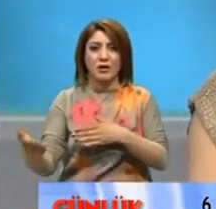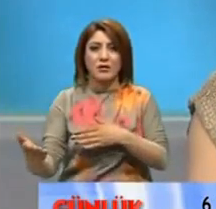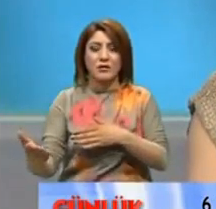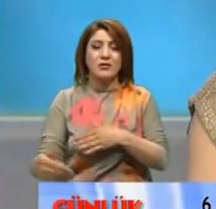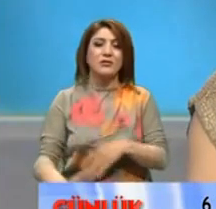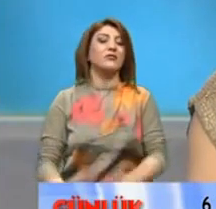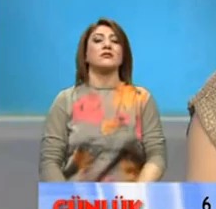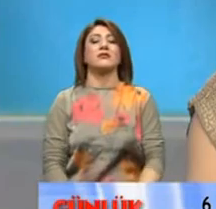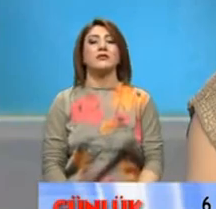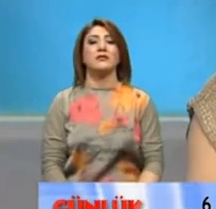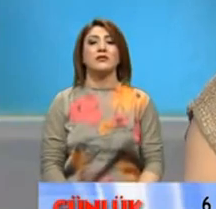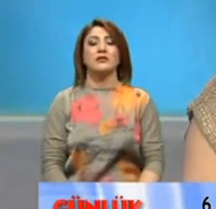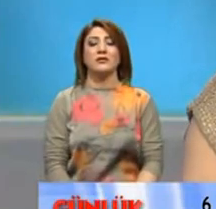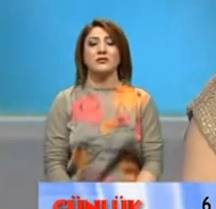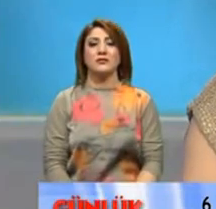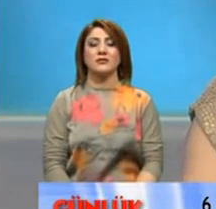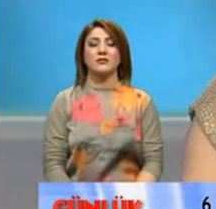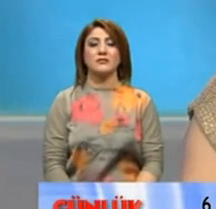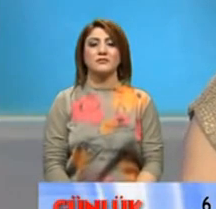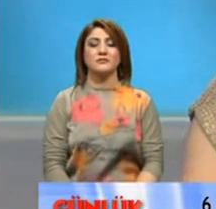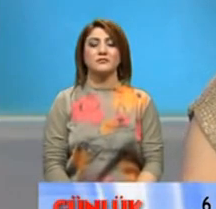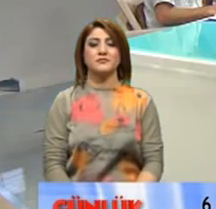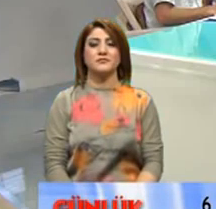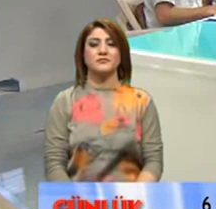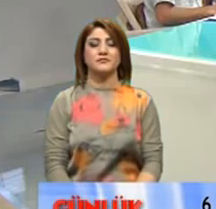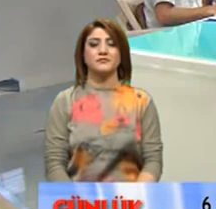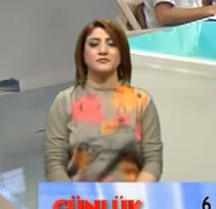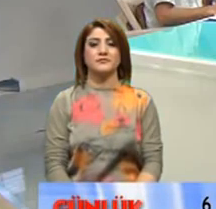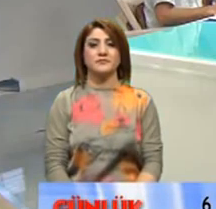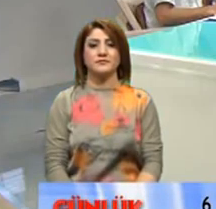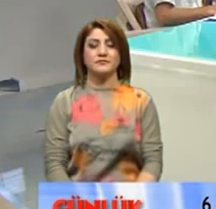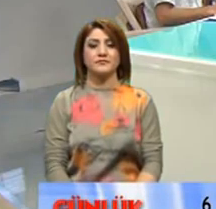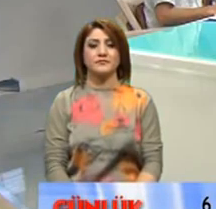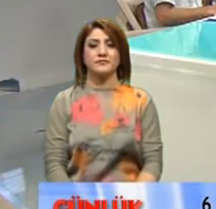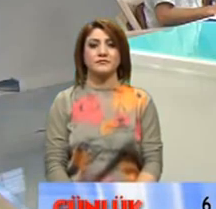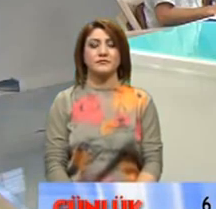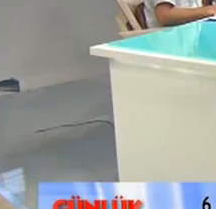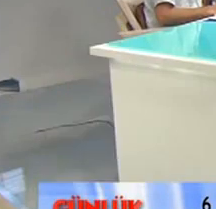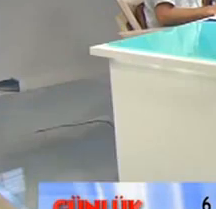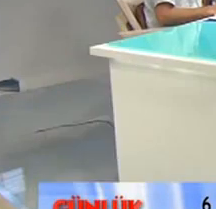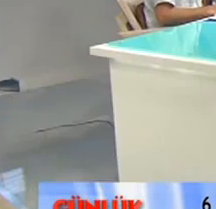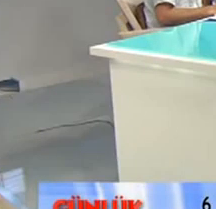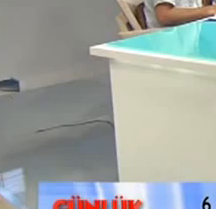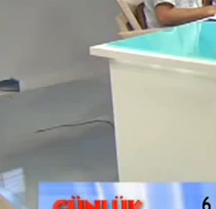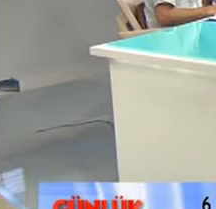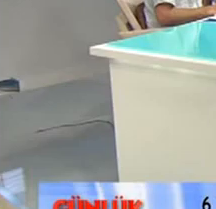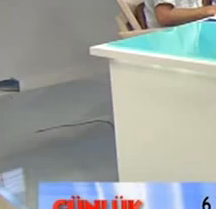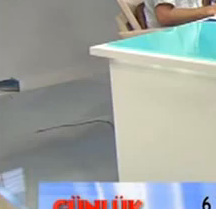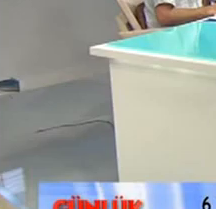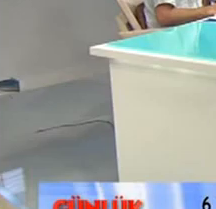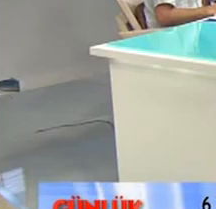So I have to say that this study is still ongoing. Yes. So we don't have any final results. But we may say the following.